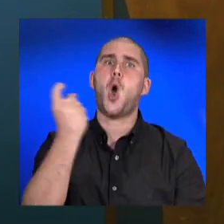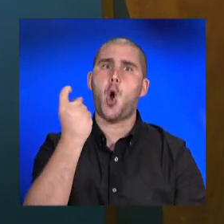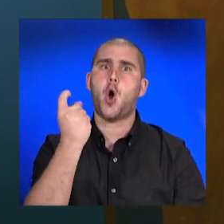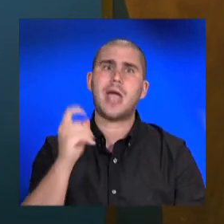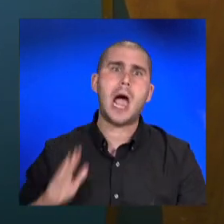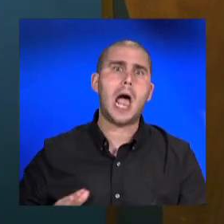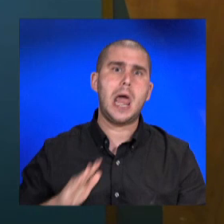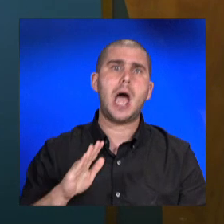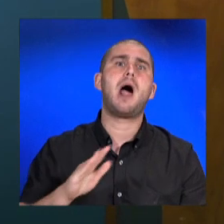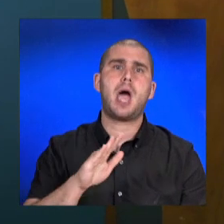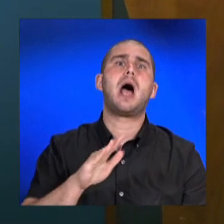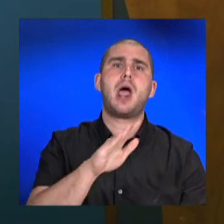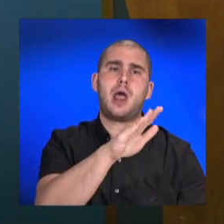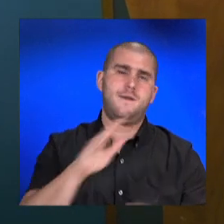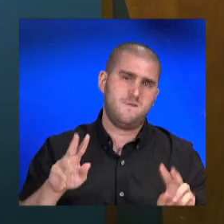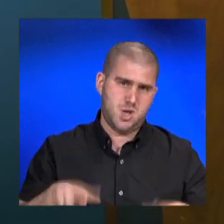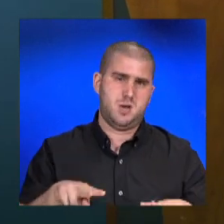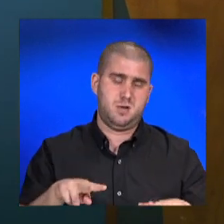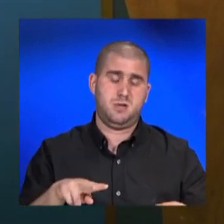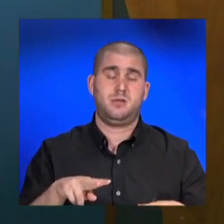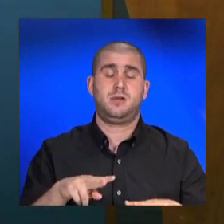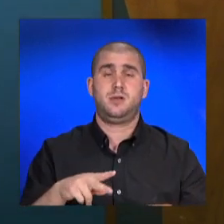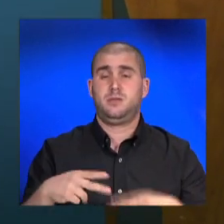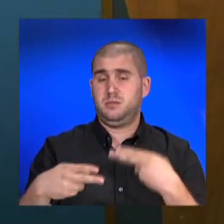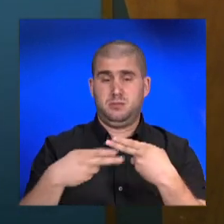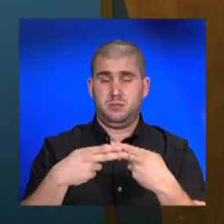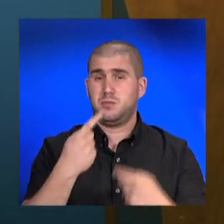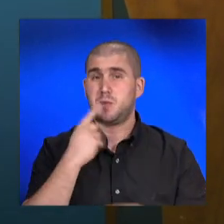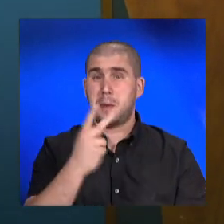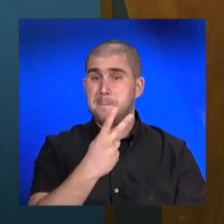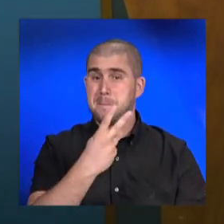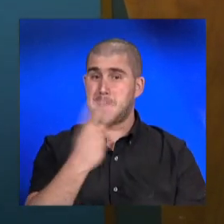במהירות. המרחק בין 200 כאן